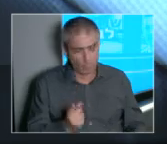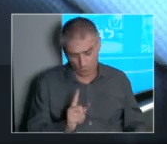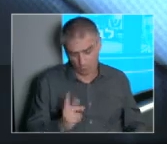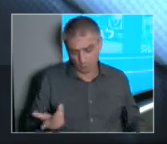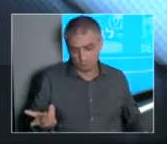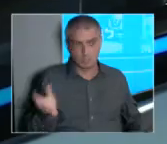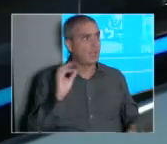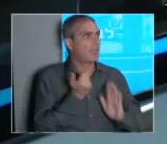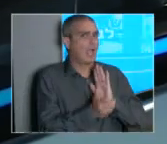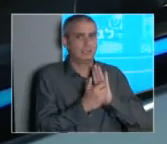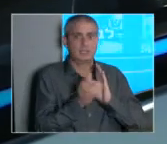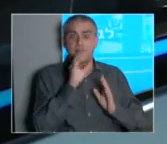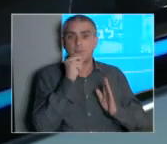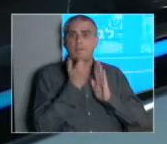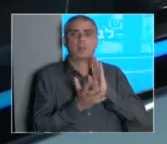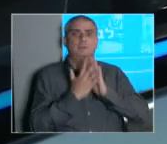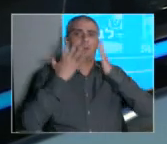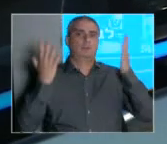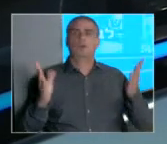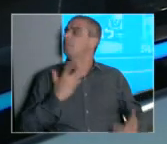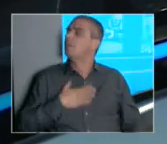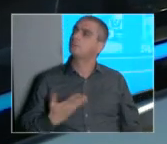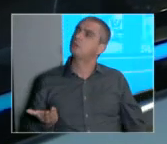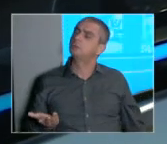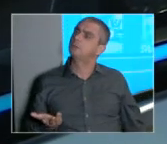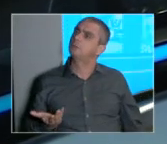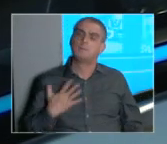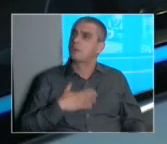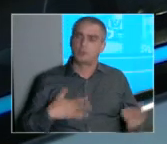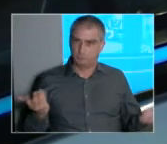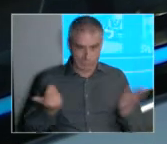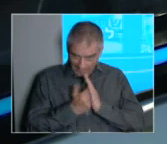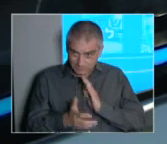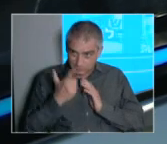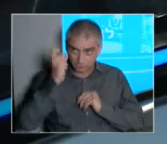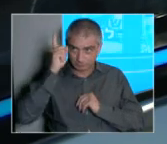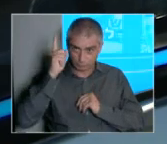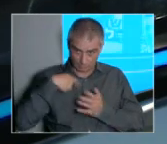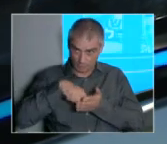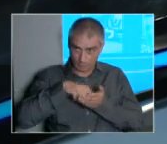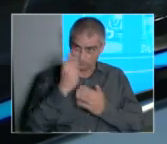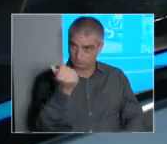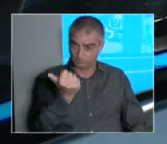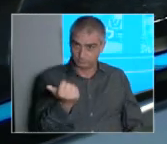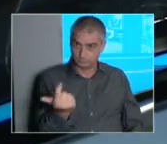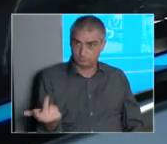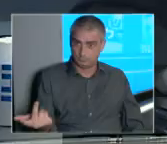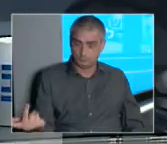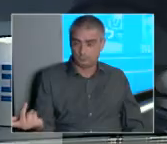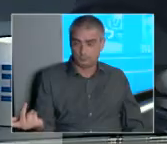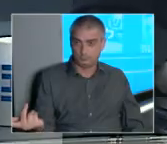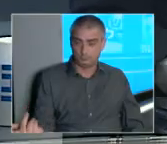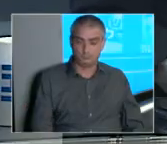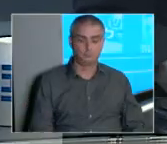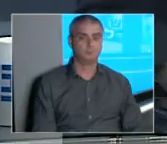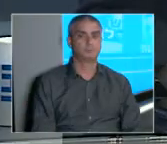אבל עדיין חסרים, עדיין מדברים על חוסר מאוד גדול, עדיין מדברים על... אז מה אתה רוצה, דבר שחסר 70 שנה, נתקן בכמה שנים? אוקיי.